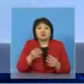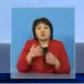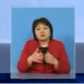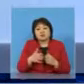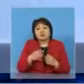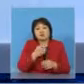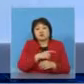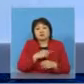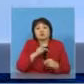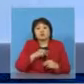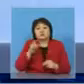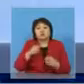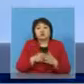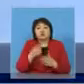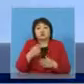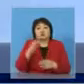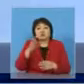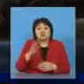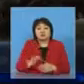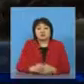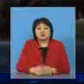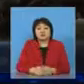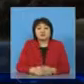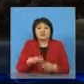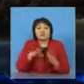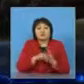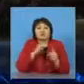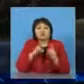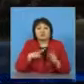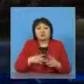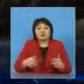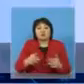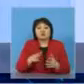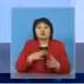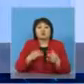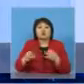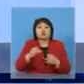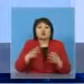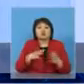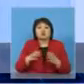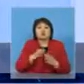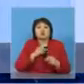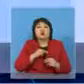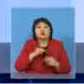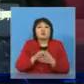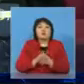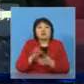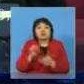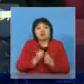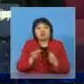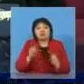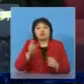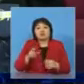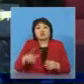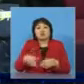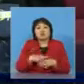среднему медицинскому персоналу до 20%. В рамках форума был организован круглый стол «Роль профсоюза в развитии